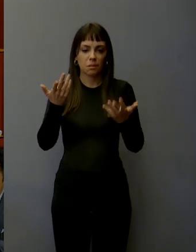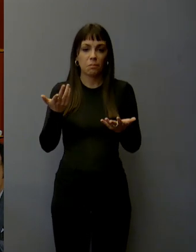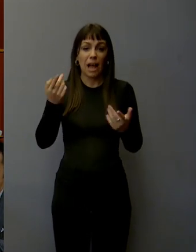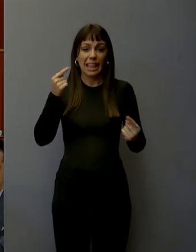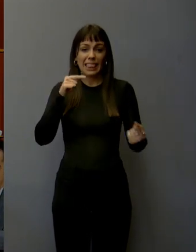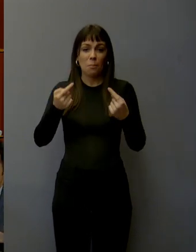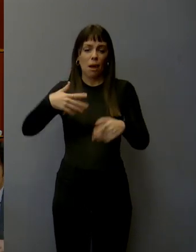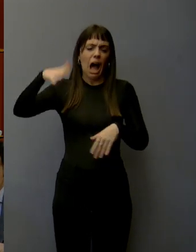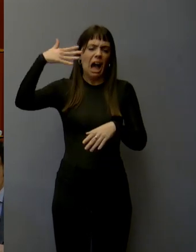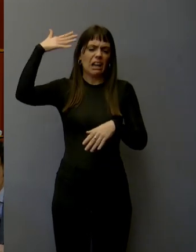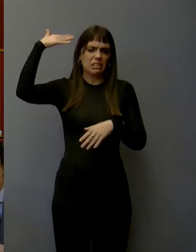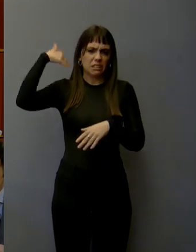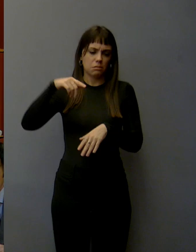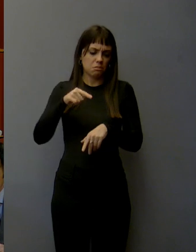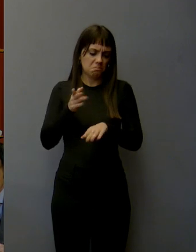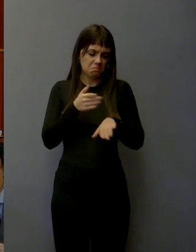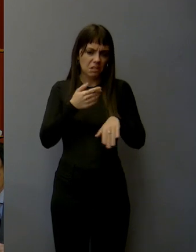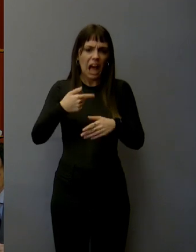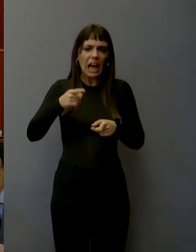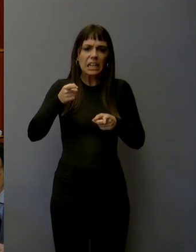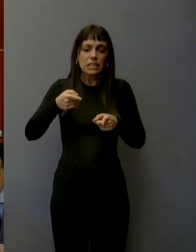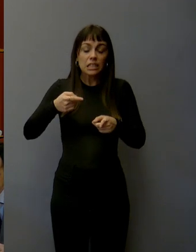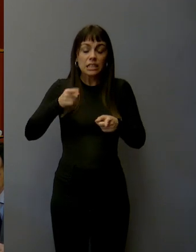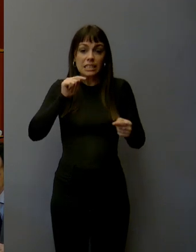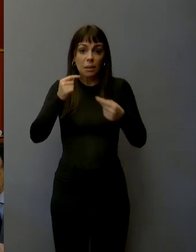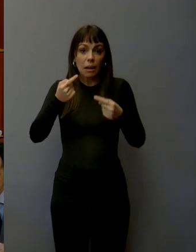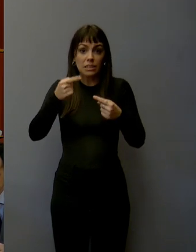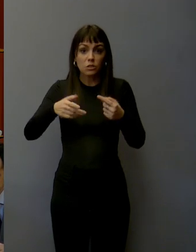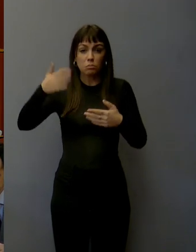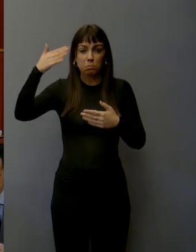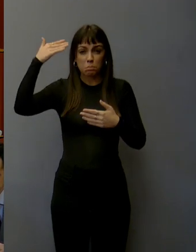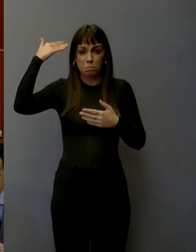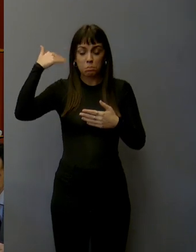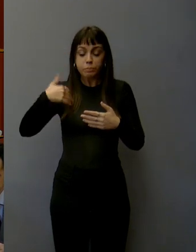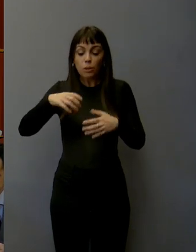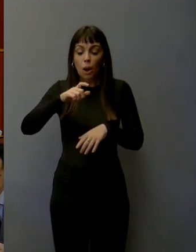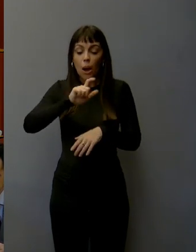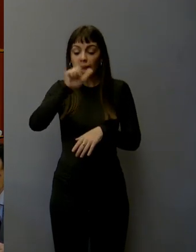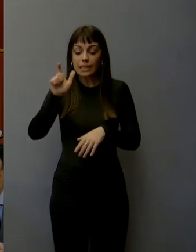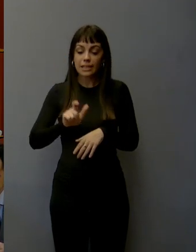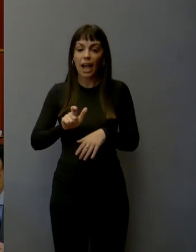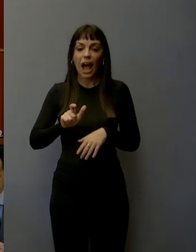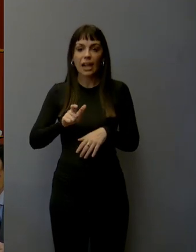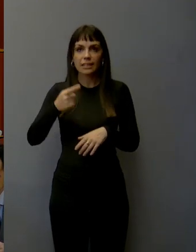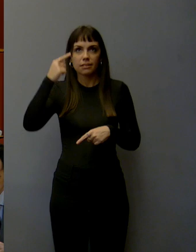il paese in due da una parte chi sosteneva che la tassazione dovesse essere rivolta